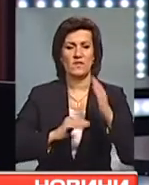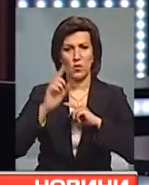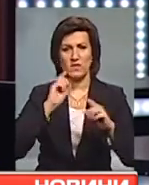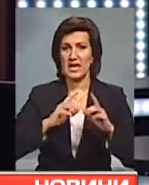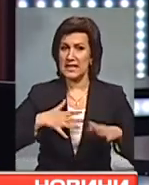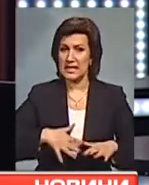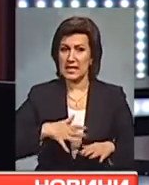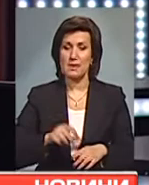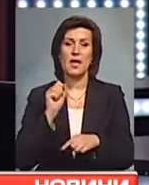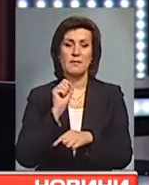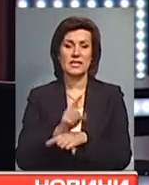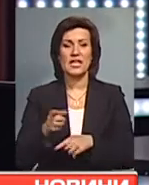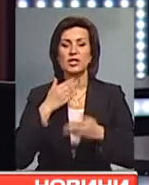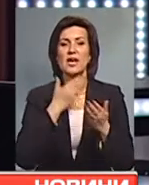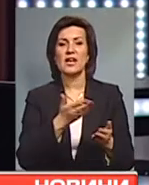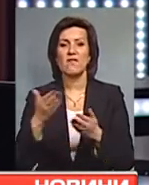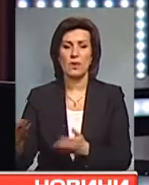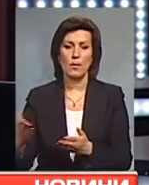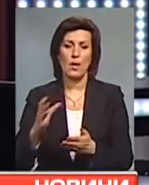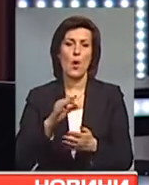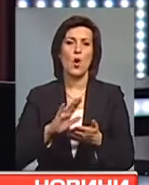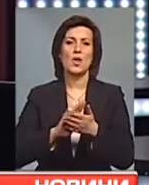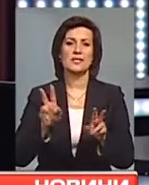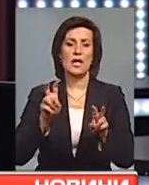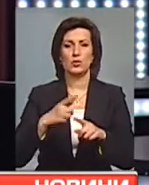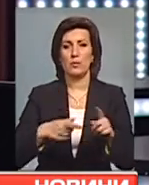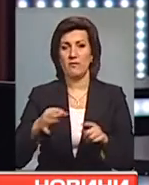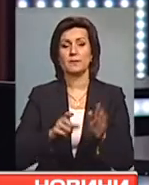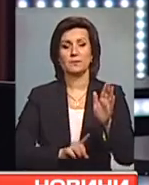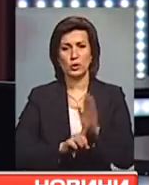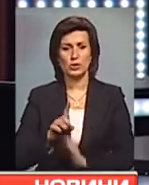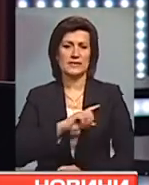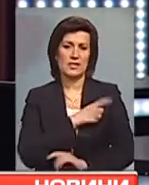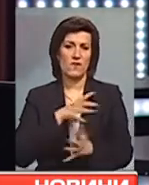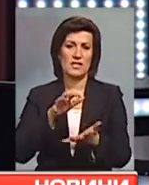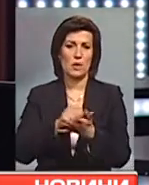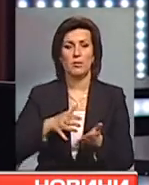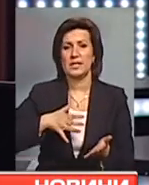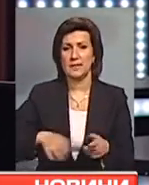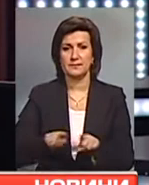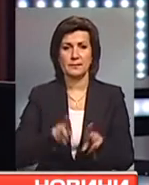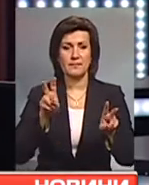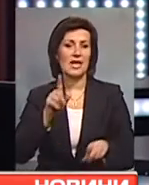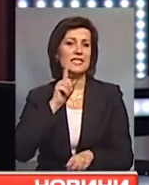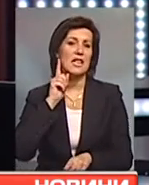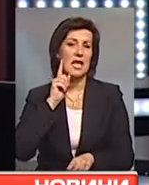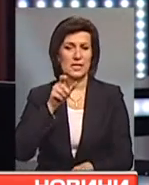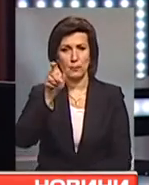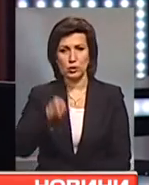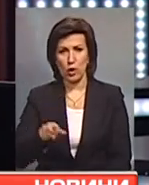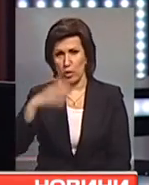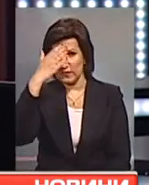депутати призначили референдум щодо статусу півострова з того моменту почалося силове захоплення Криму так званими зеленими чоловічками